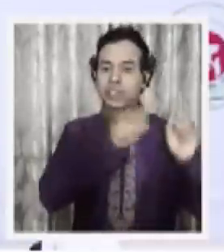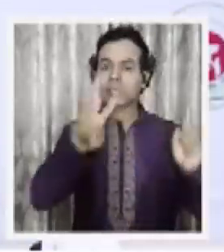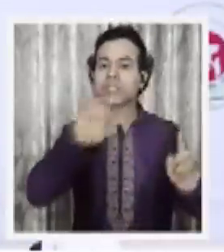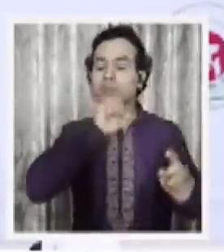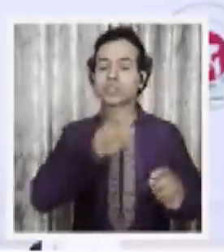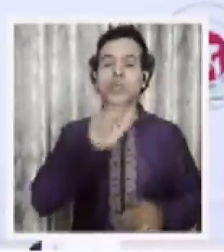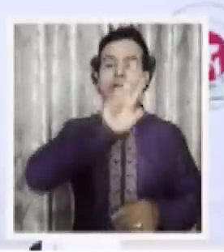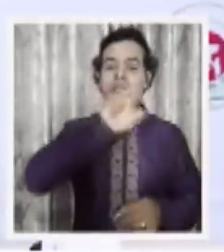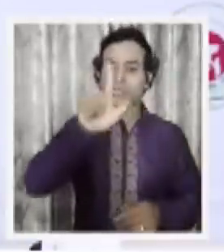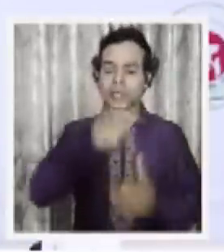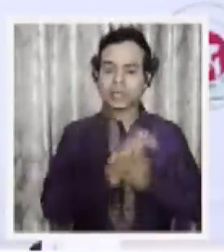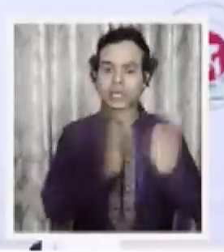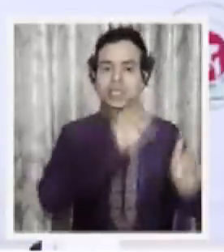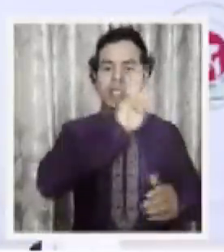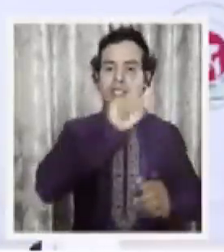11 থেকে 20 বছর 32 জন,